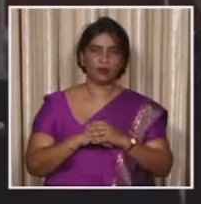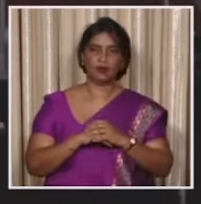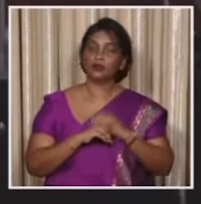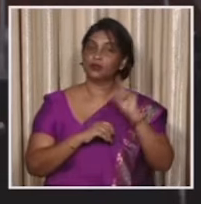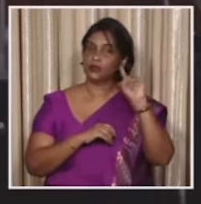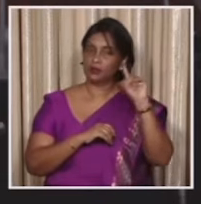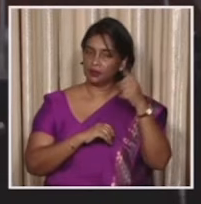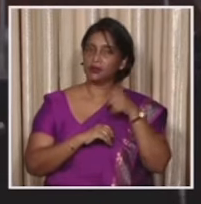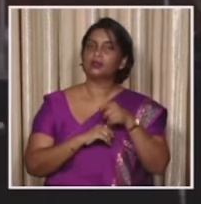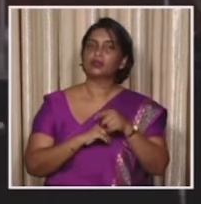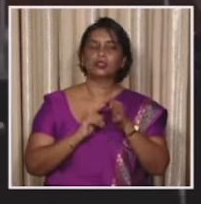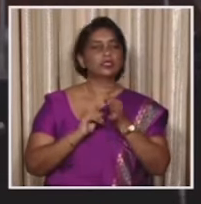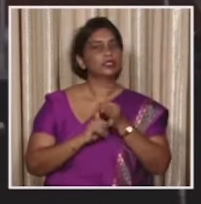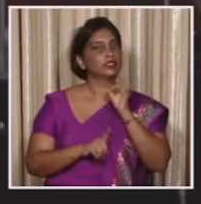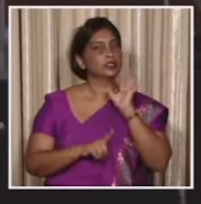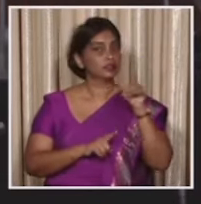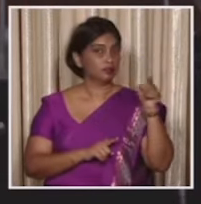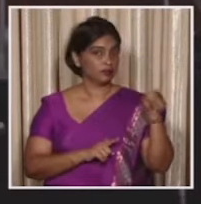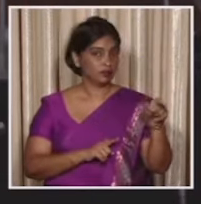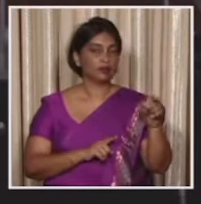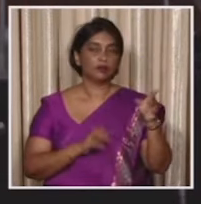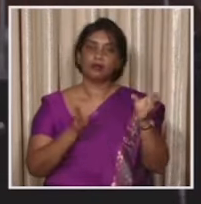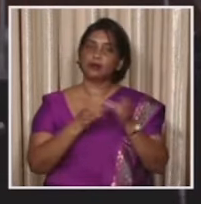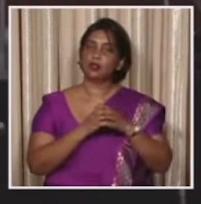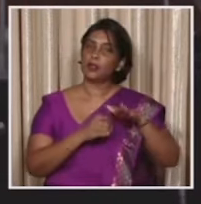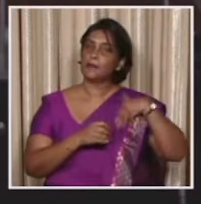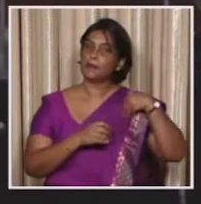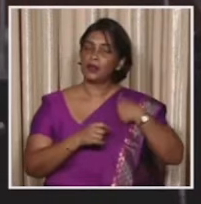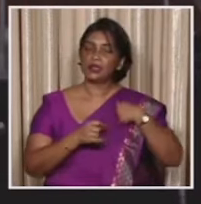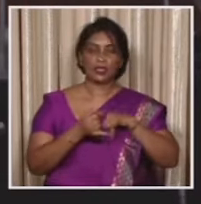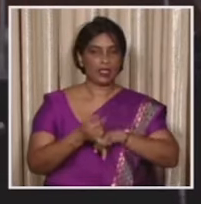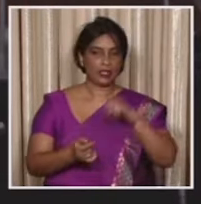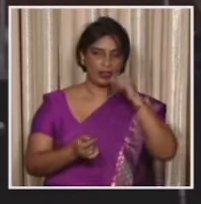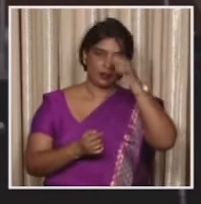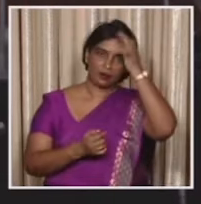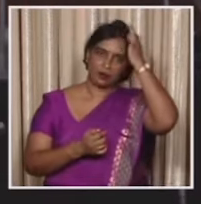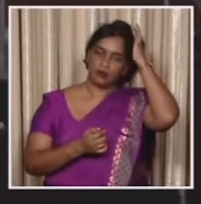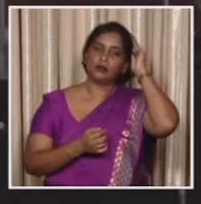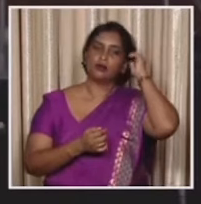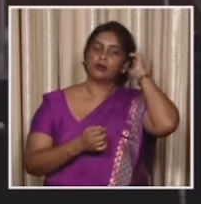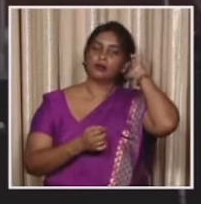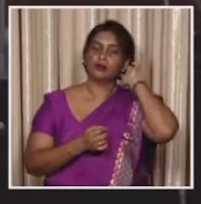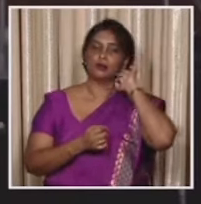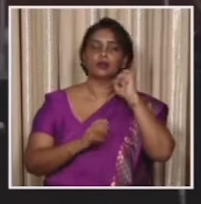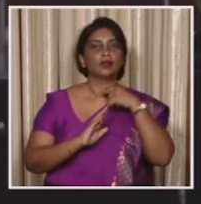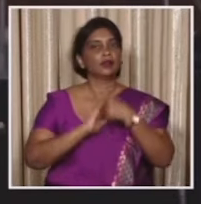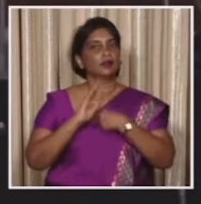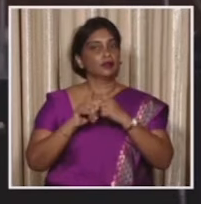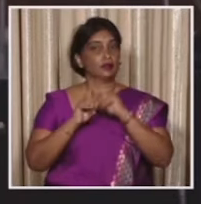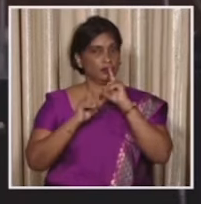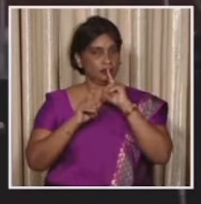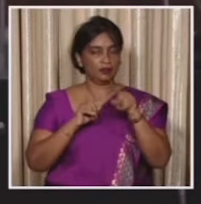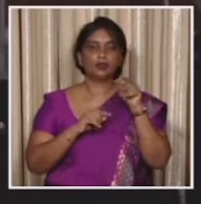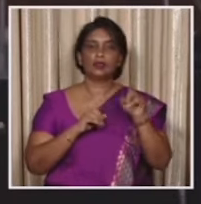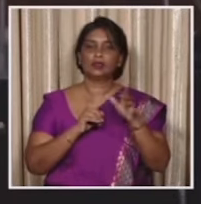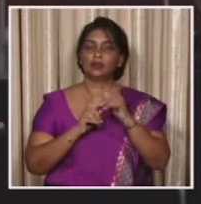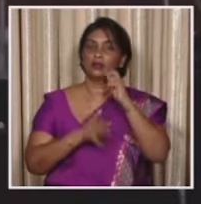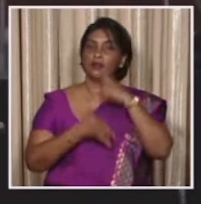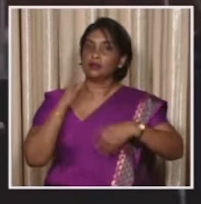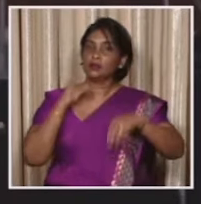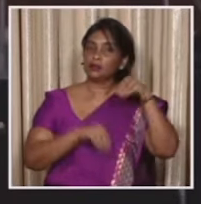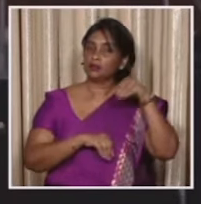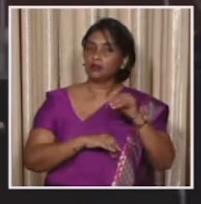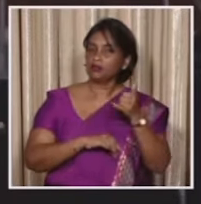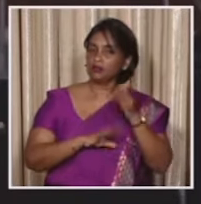මුලින්ම ජනාධිපතිතුමාගේ පක්ෂේ ප්‍රධාන ලේකම්වරයා රටට කිව්වා ජනමත